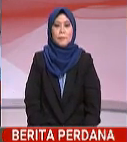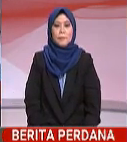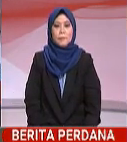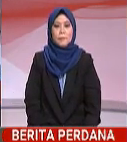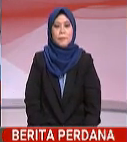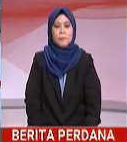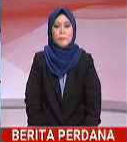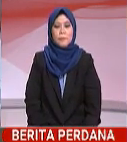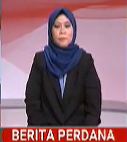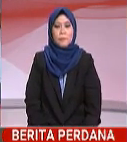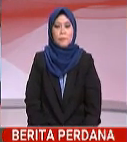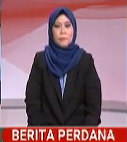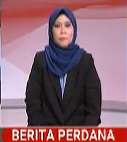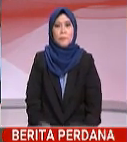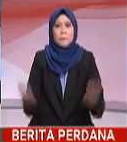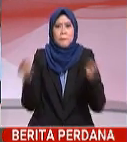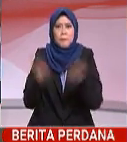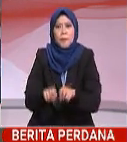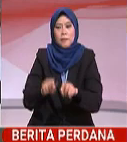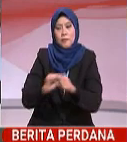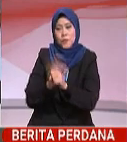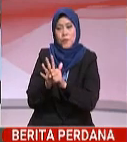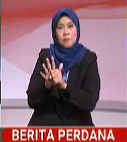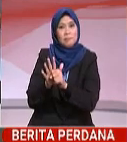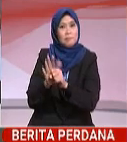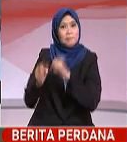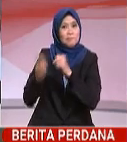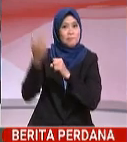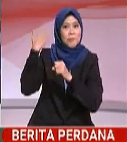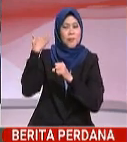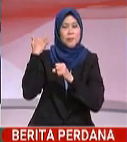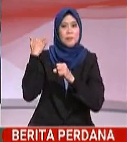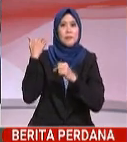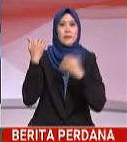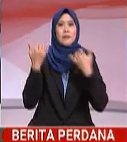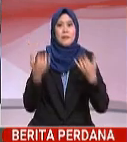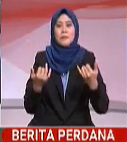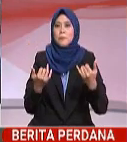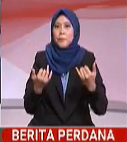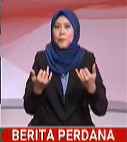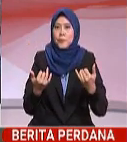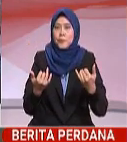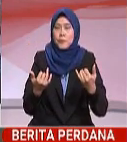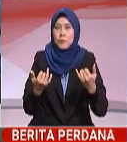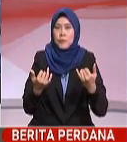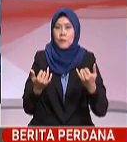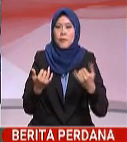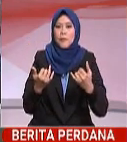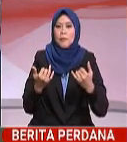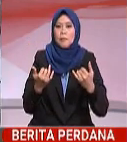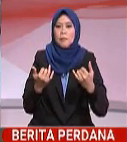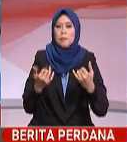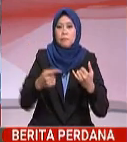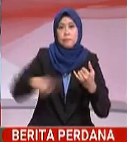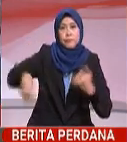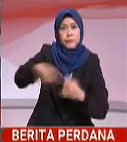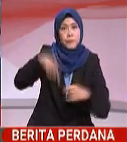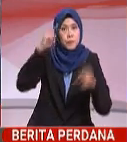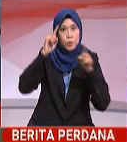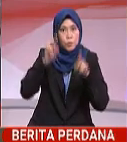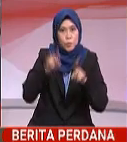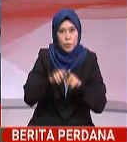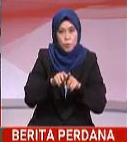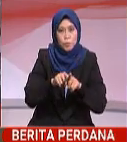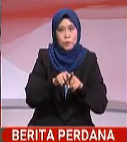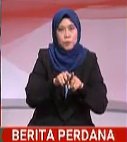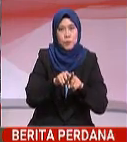Akibat daripada penularan COVID-19 tempoh hari. Jadi pihak LRB Processing telah bersetuju untuk